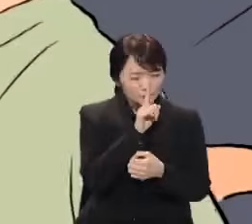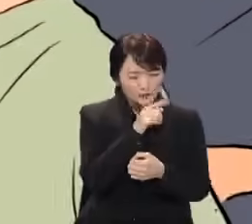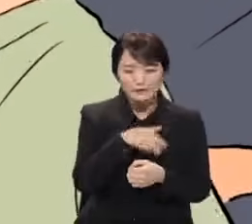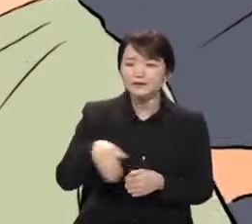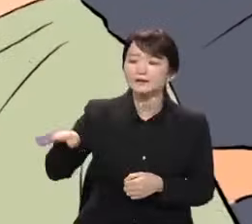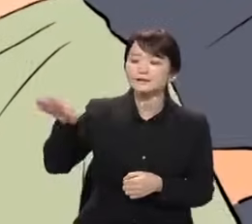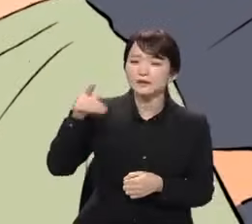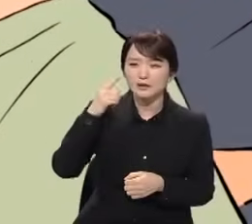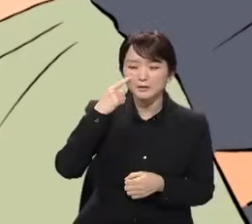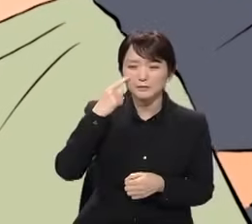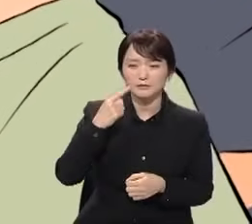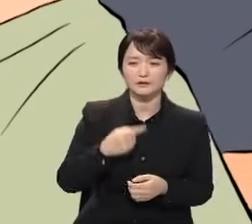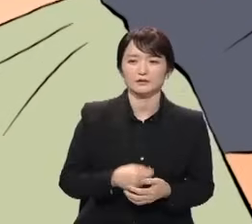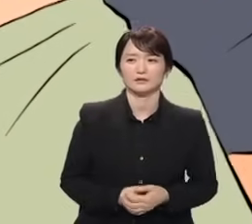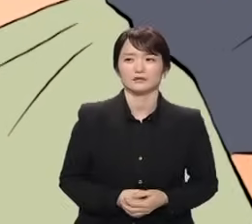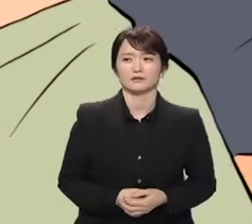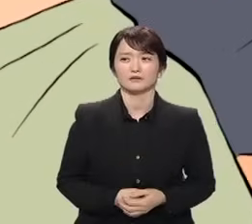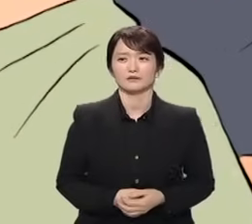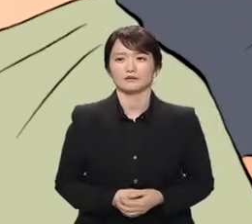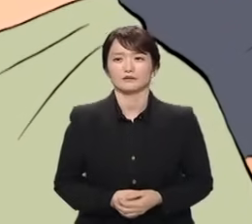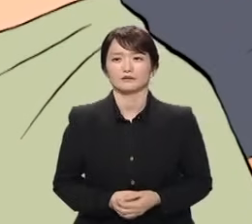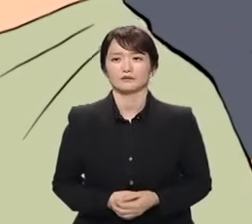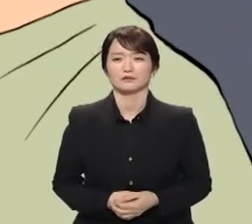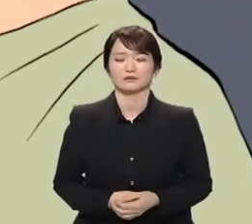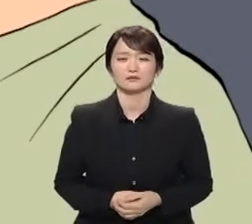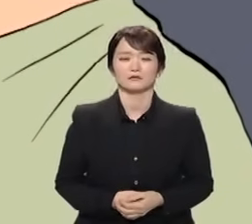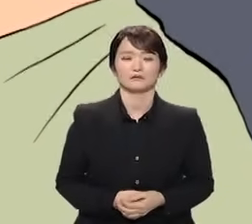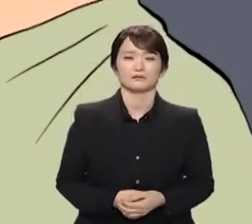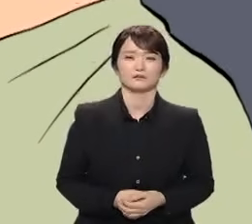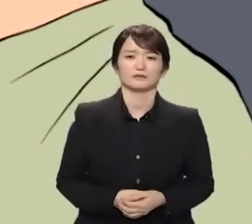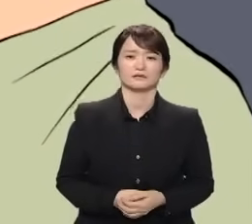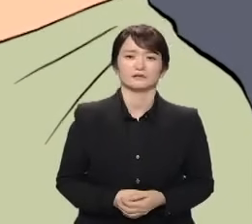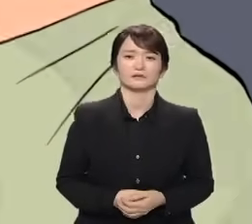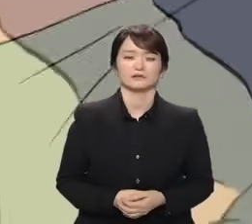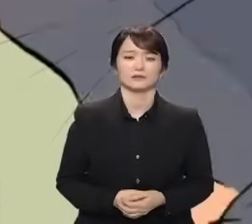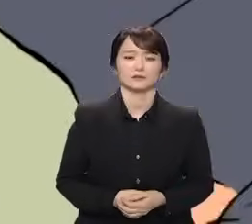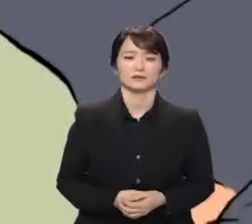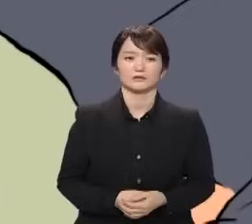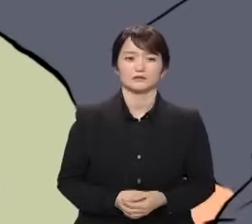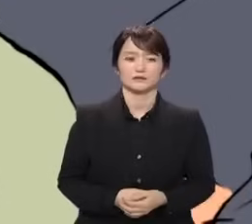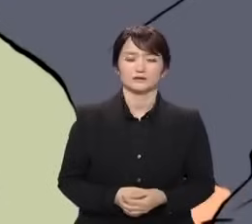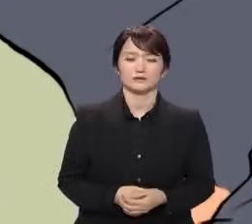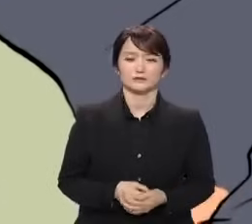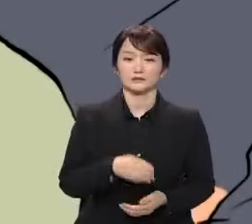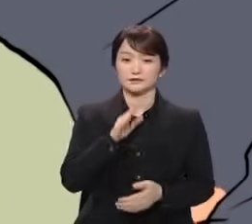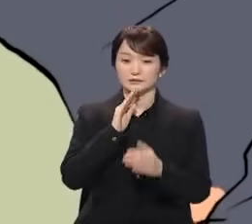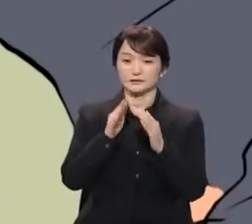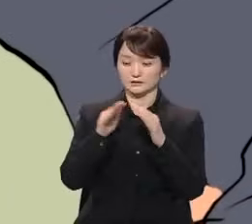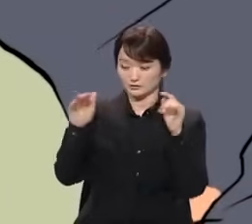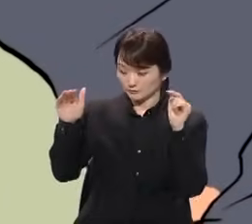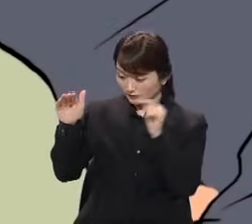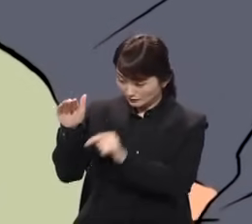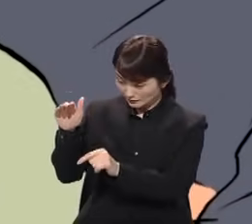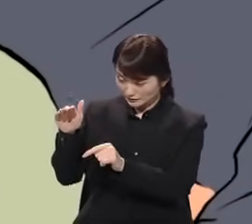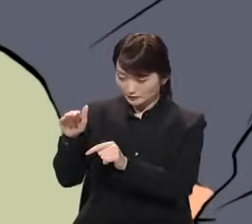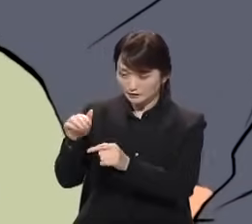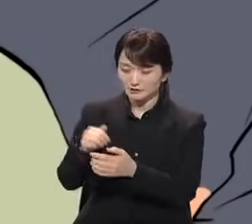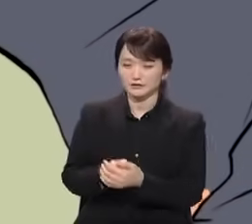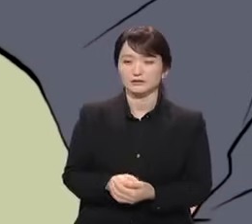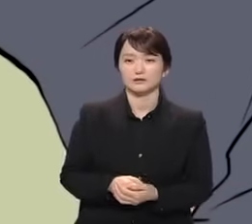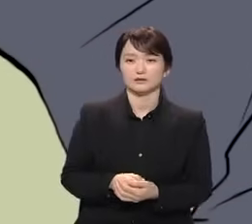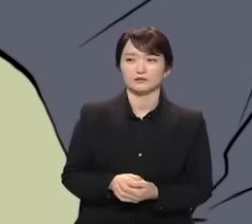가냐고 화를 냈다고 해요. 식구들 몰래 가라고 했고. 나중에 조용히 갔다 왔는데 남편이 이 식구들 다 있는데 애들도 다